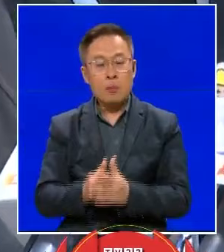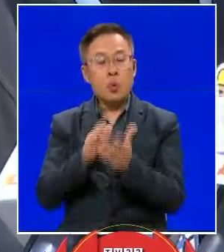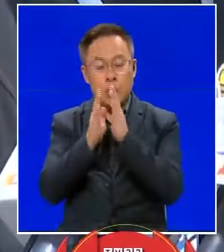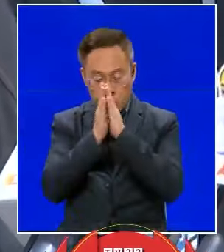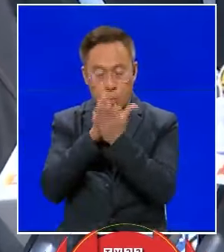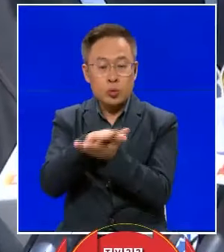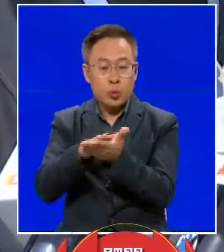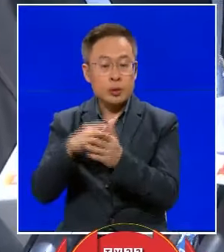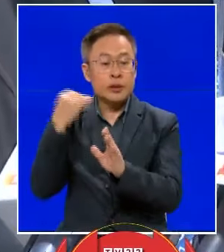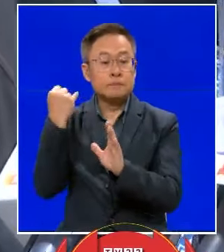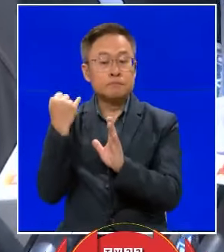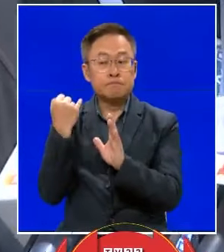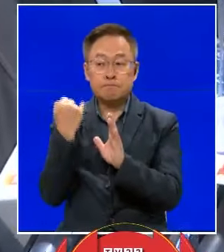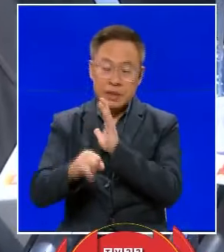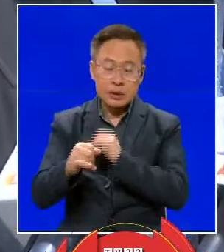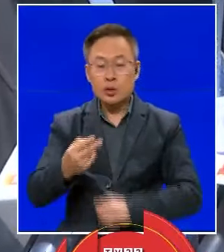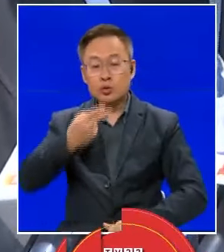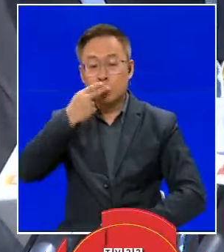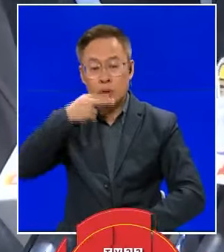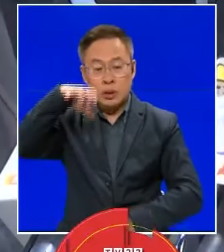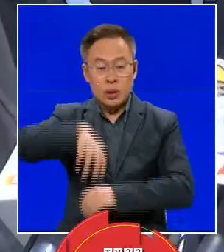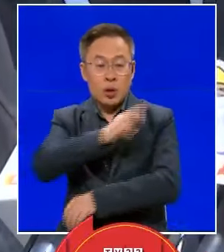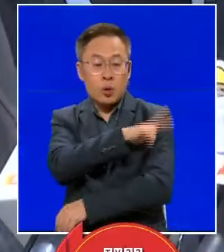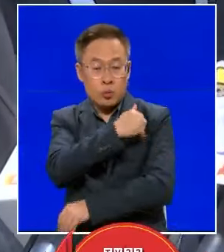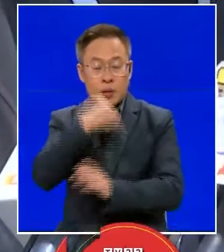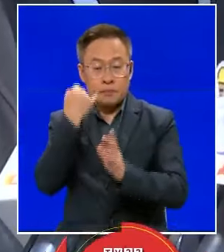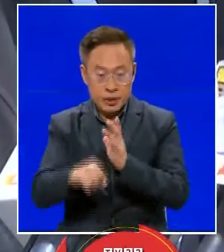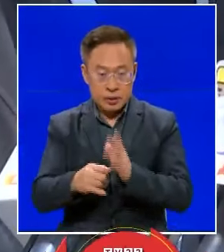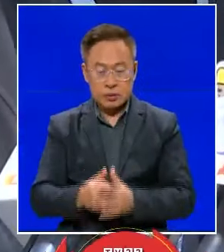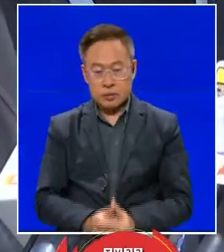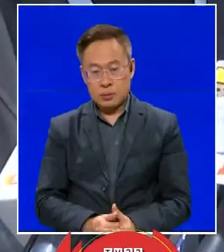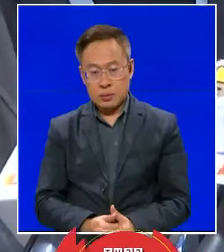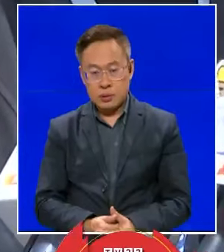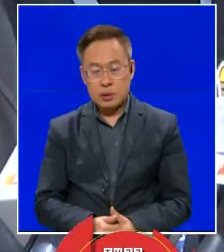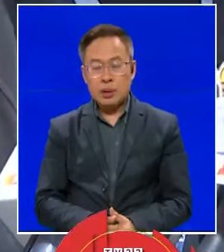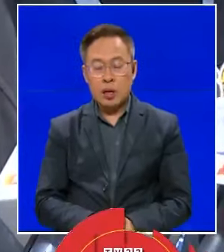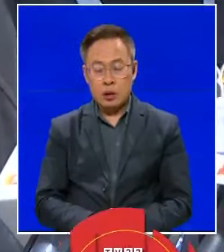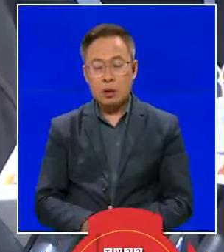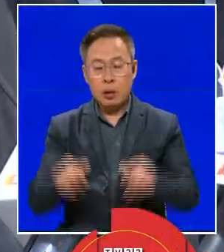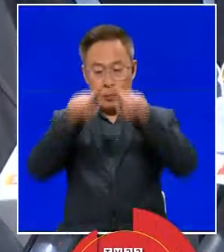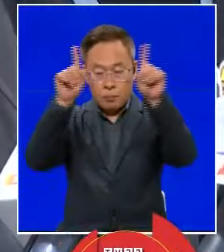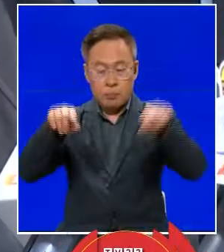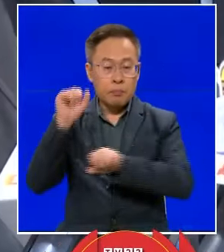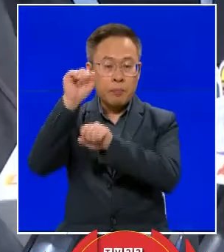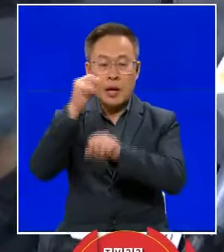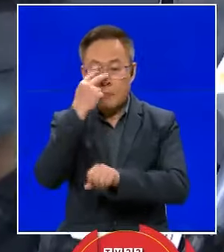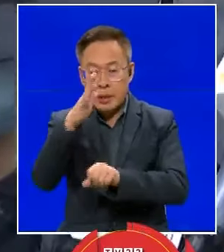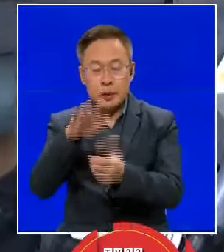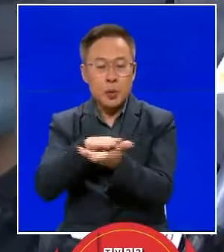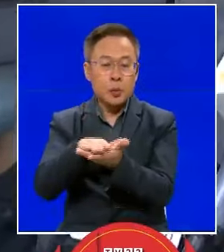าลไม่ทำตามกฎเพราะผมไม่ได้ดูป้ายครับผมขอโทษครับ